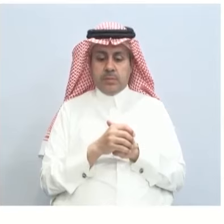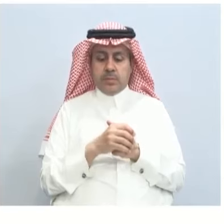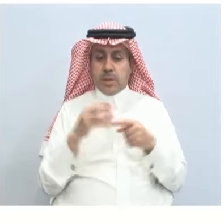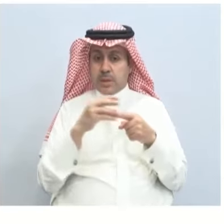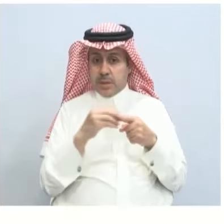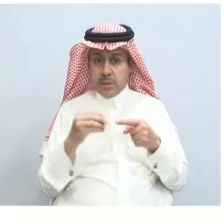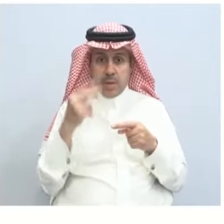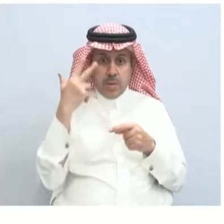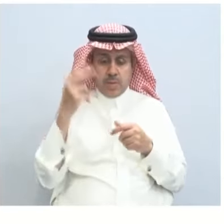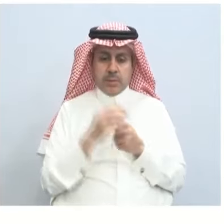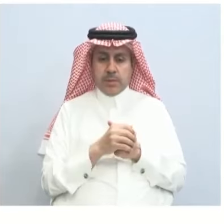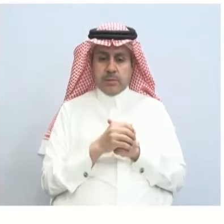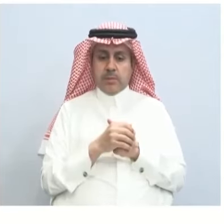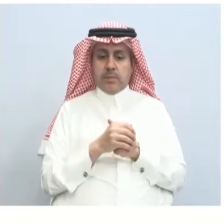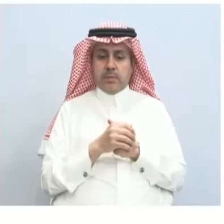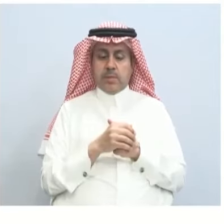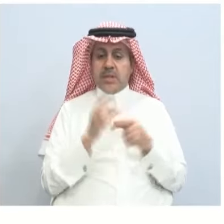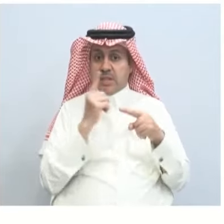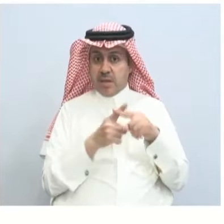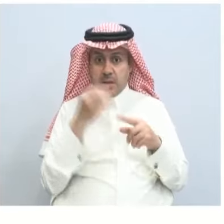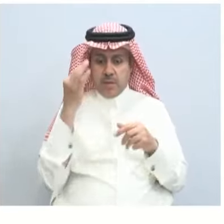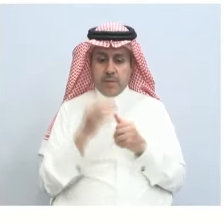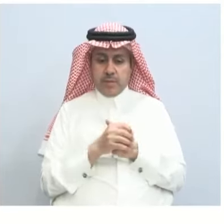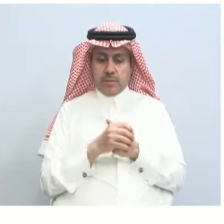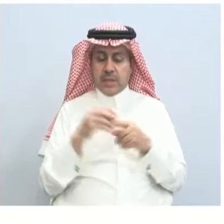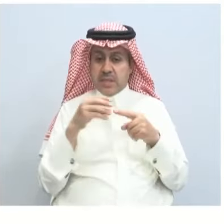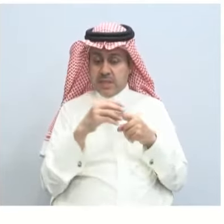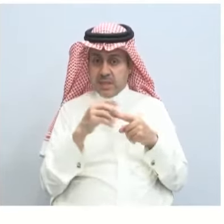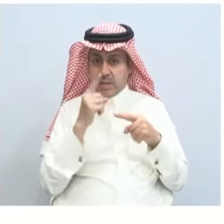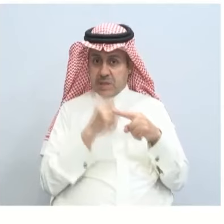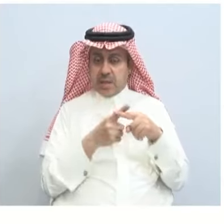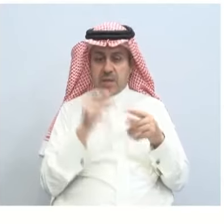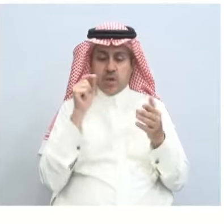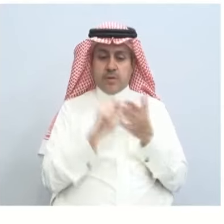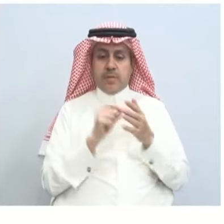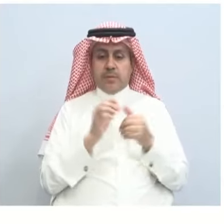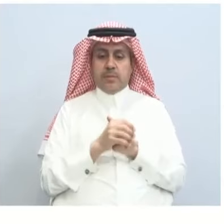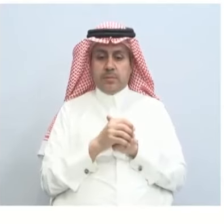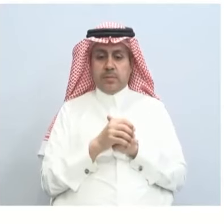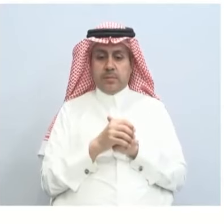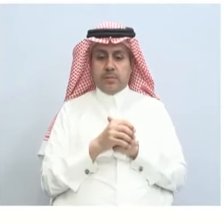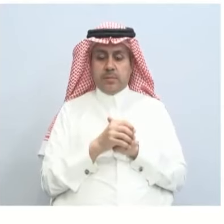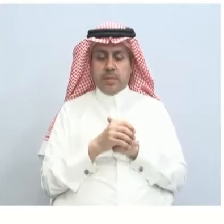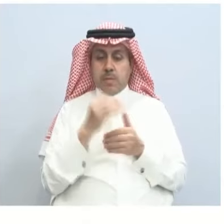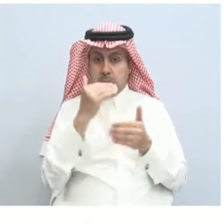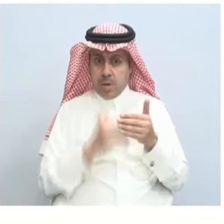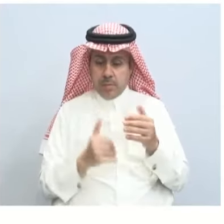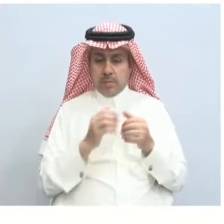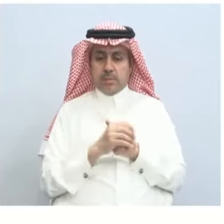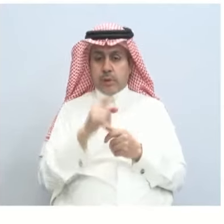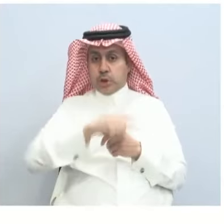8 زائدا 3 زائدا صفر يعني هذا خلصنا بالنسبه للبسط نجي المقام نفتح